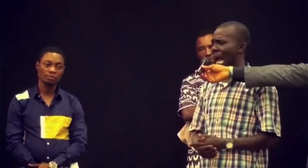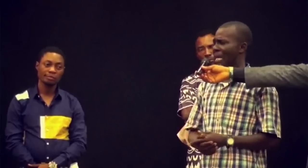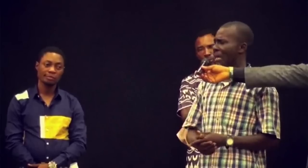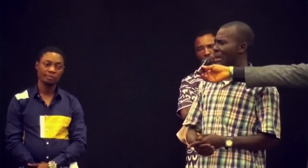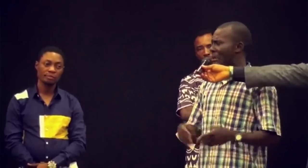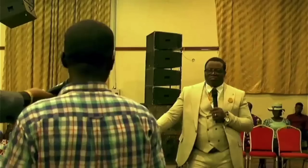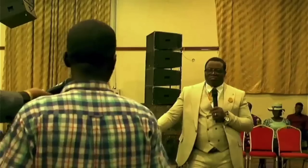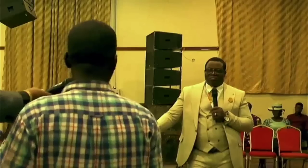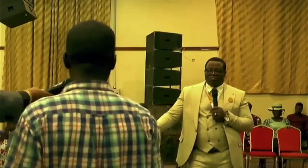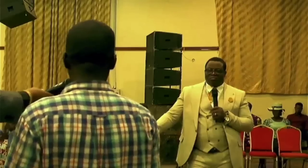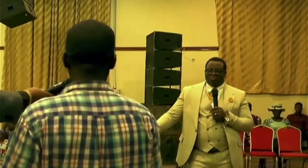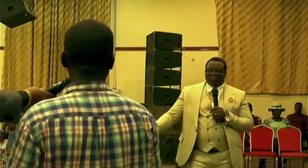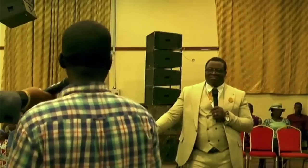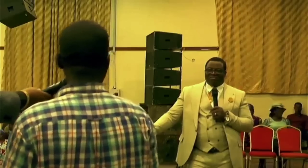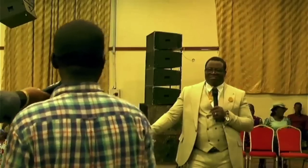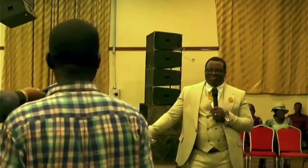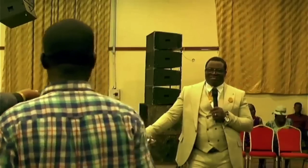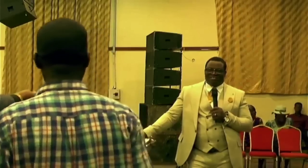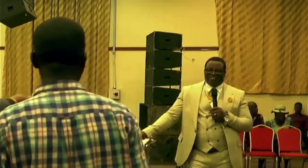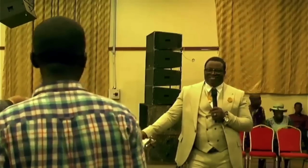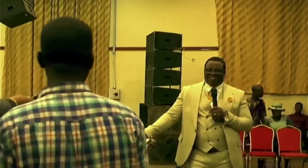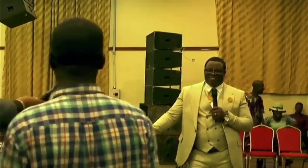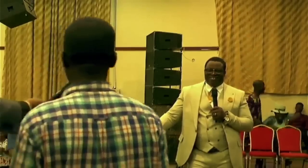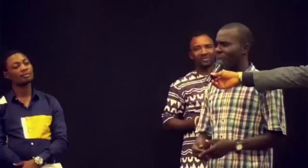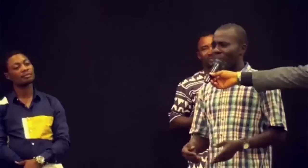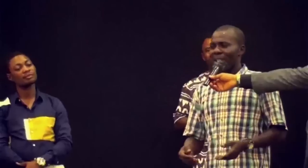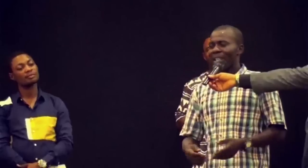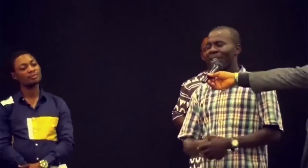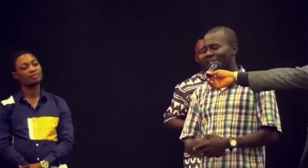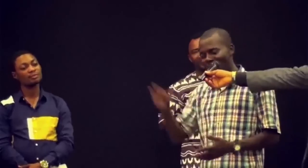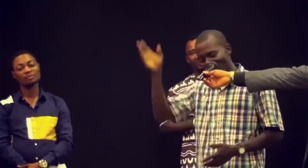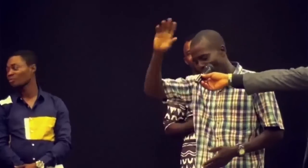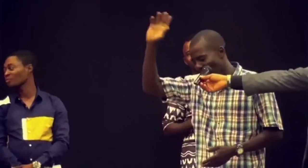ah mo la lati a lati woli